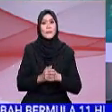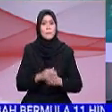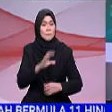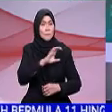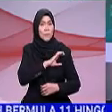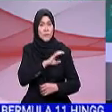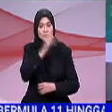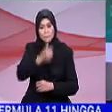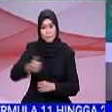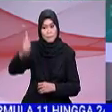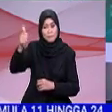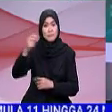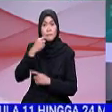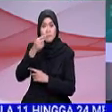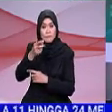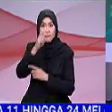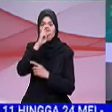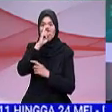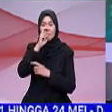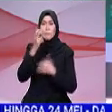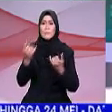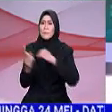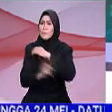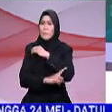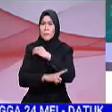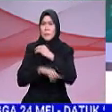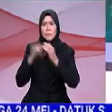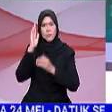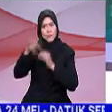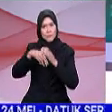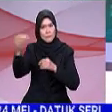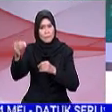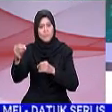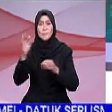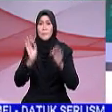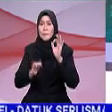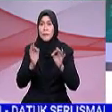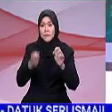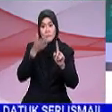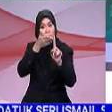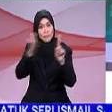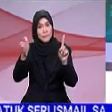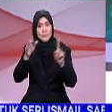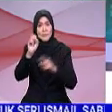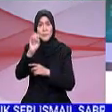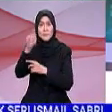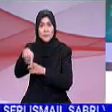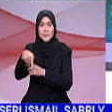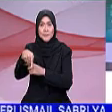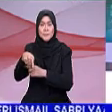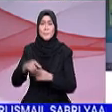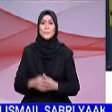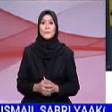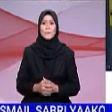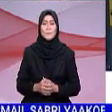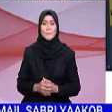Negeri Dato' Rosie Syahri menegaskan saman akan dikeluarkan jika terdapat pelanggaran SOP.